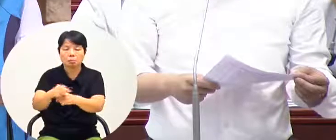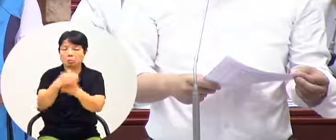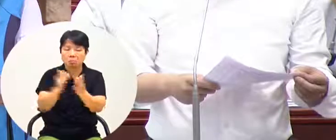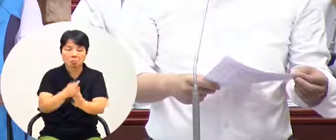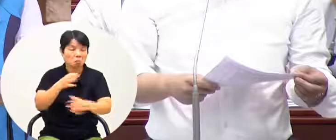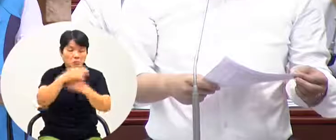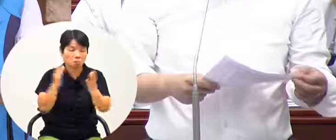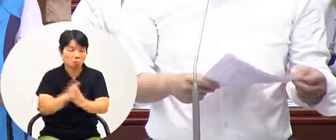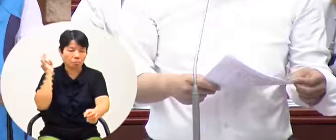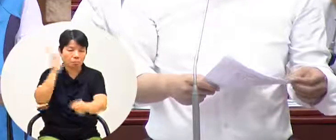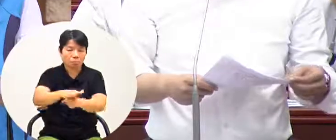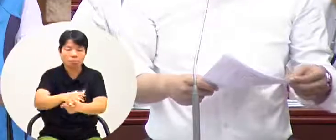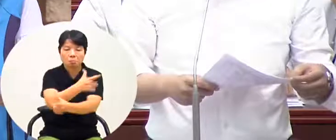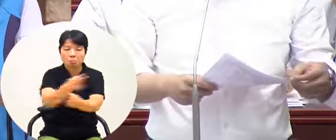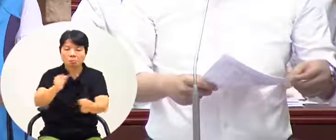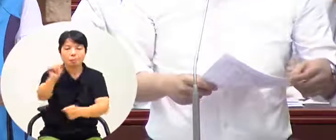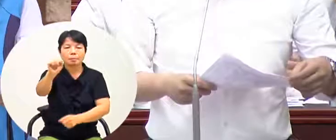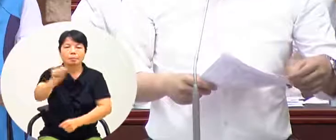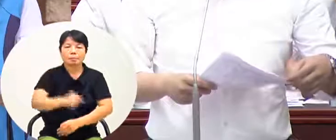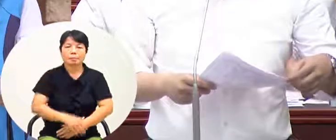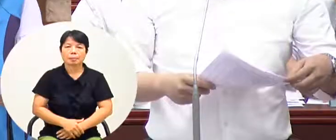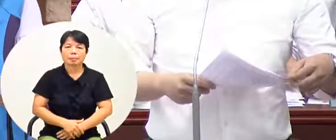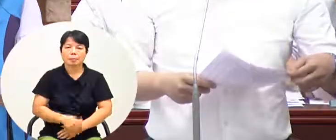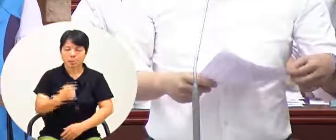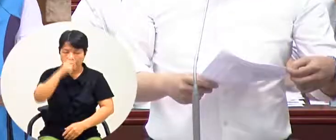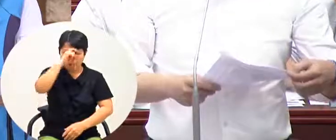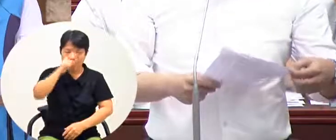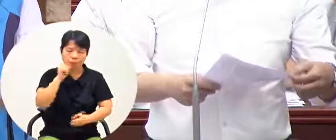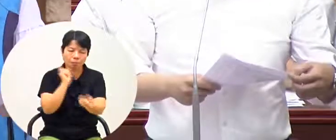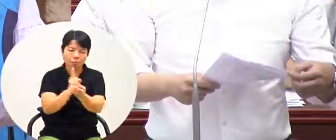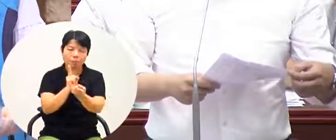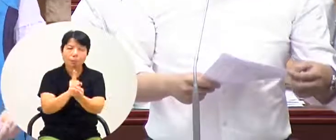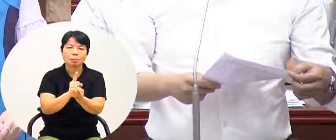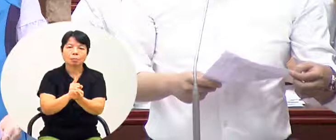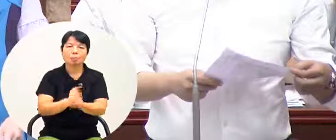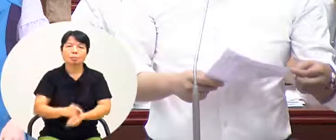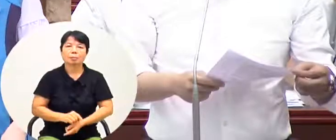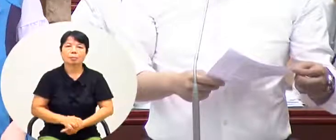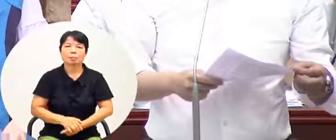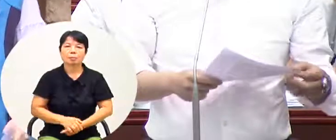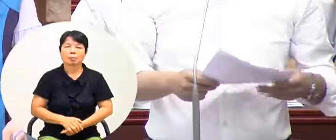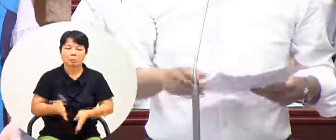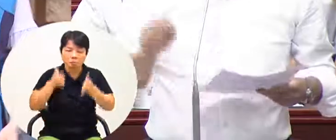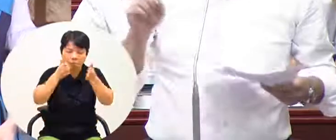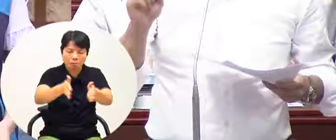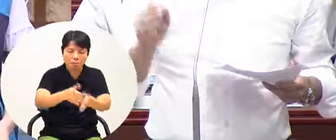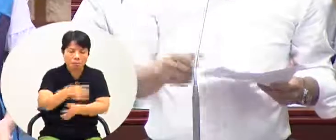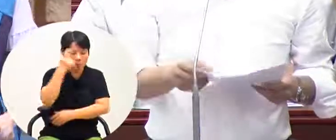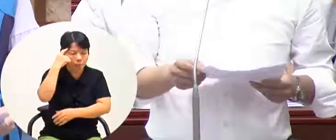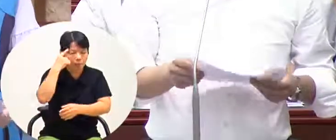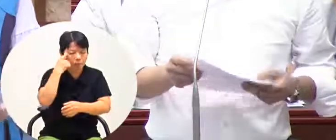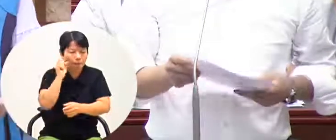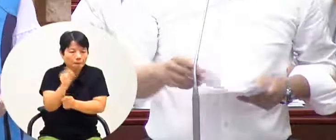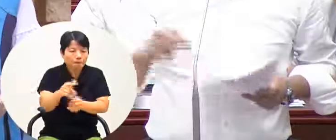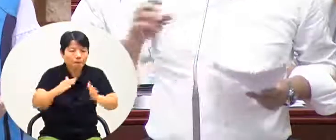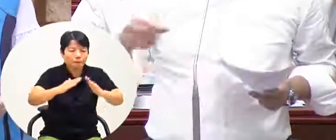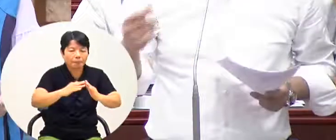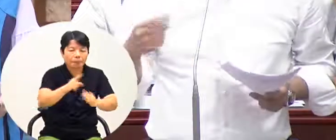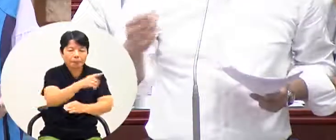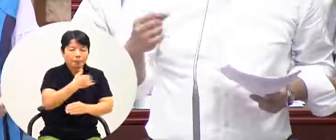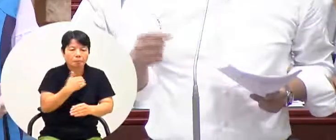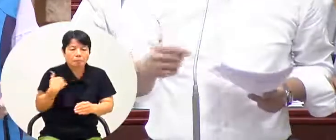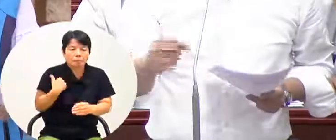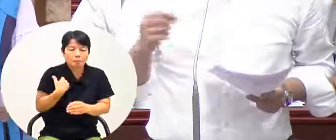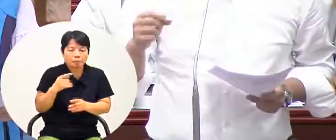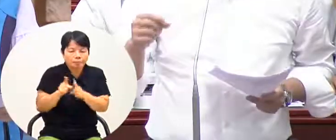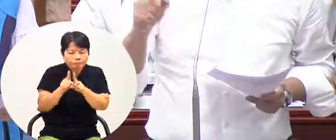是希望说能够对那些，有想要买房子，但是他的能力可能还差那么一点点，所以这样的